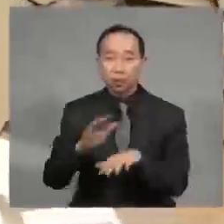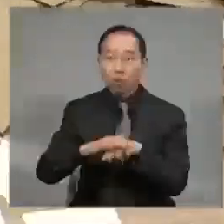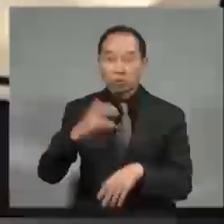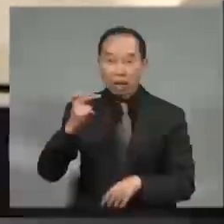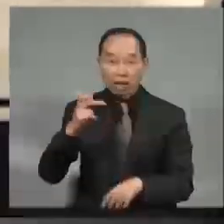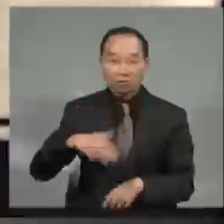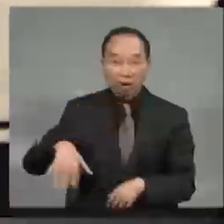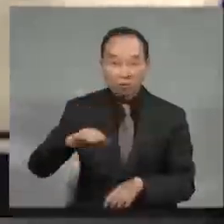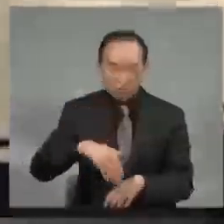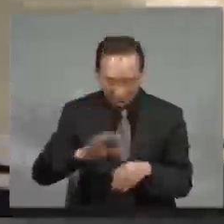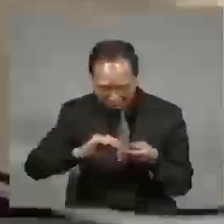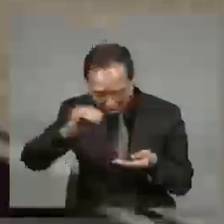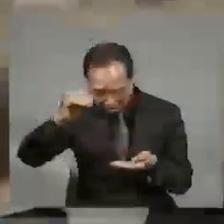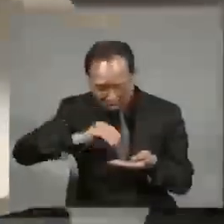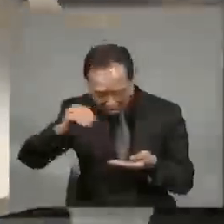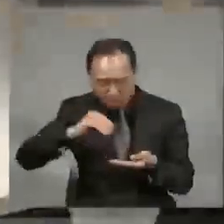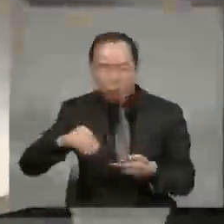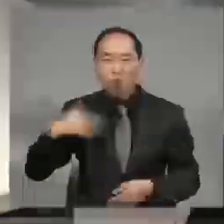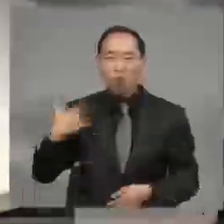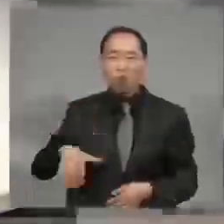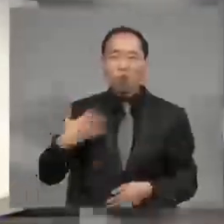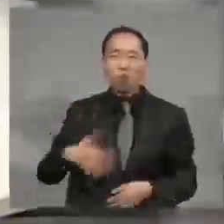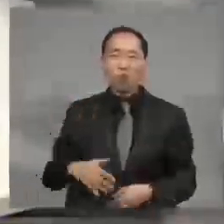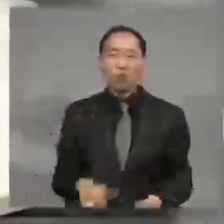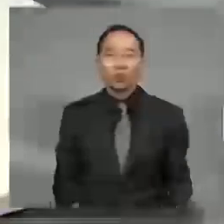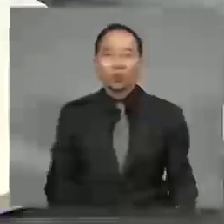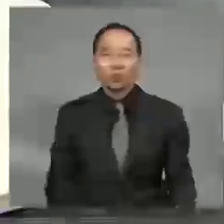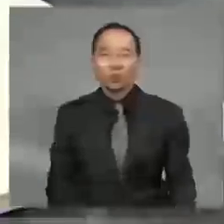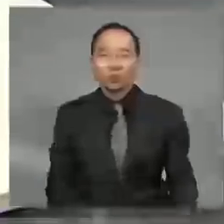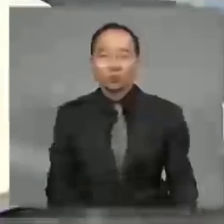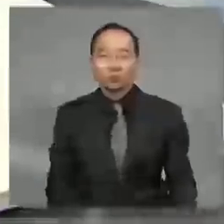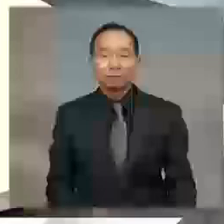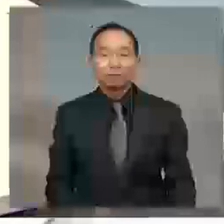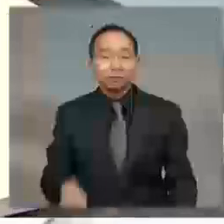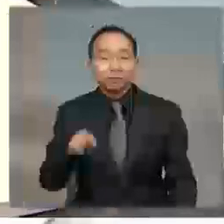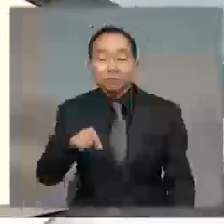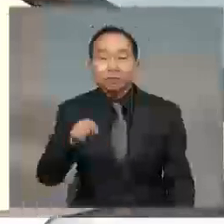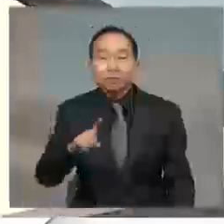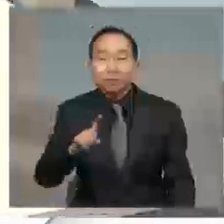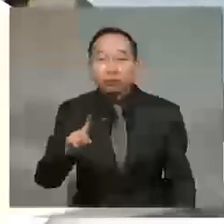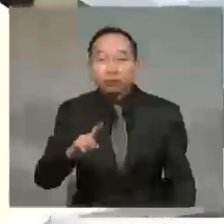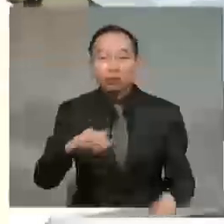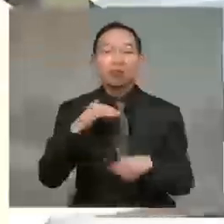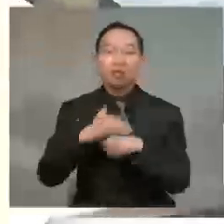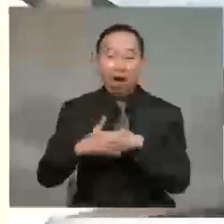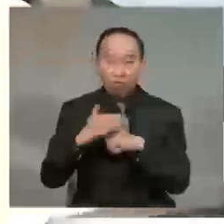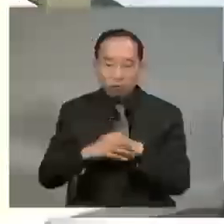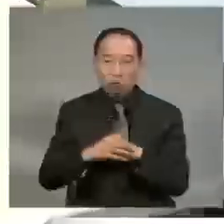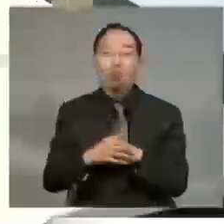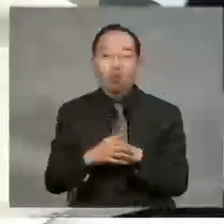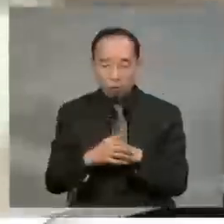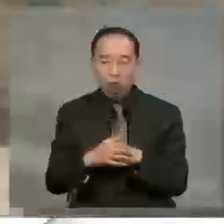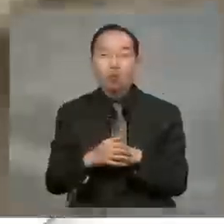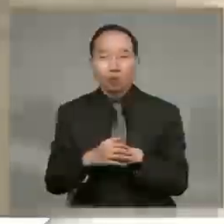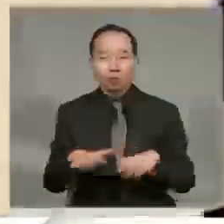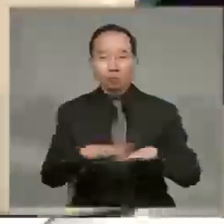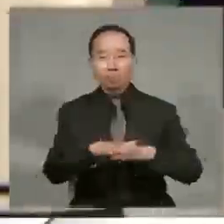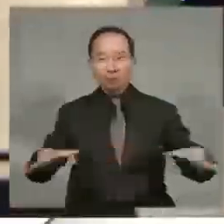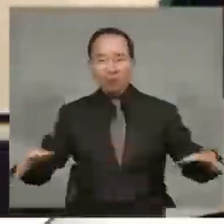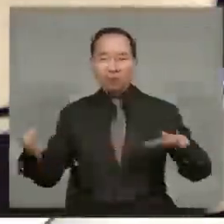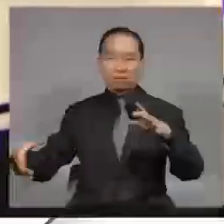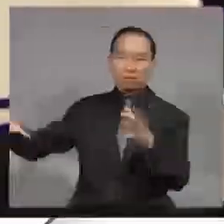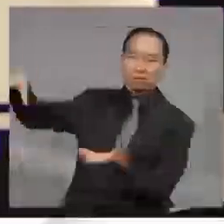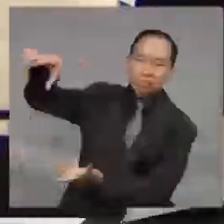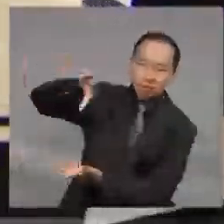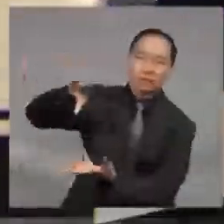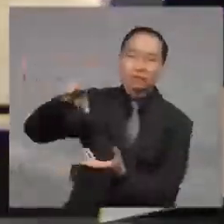다 이제 수작업을 통해서 예. 자, 한 군데 모으고 있습니다. 이곳은 대구라고 하네요. 네. 네. 아, 대구도 한 곳에 이제